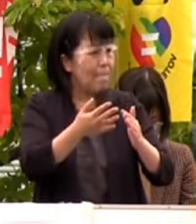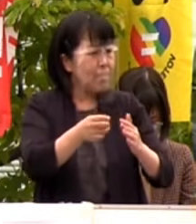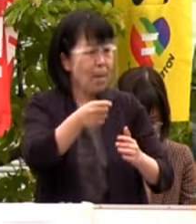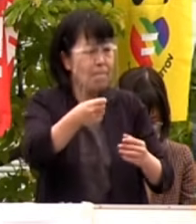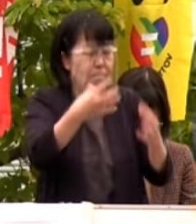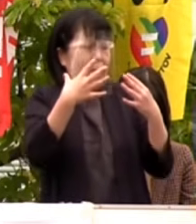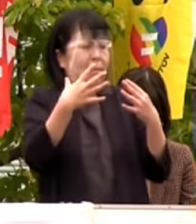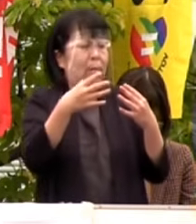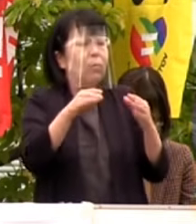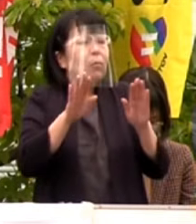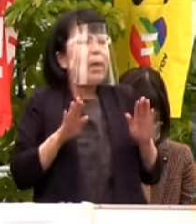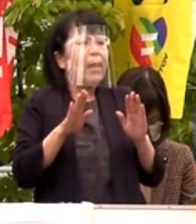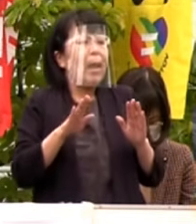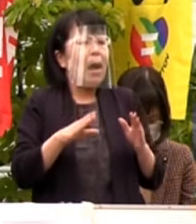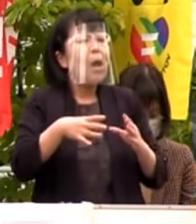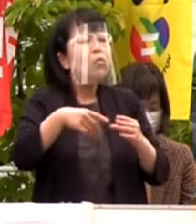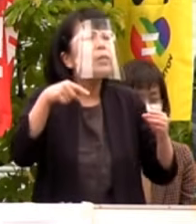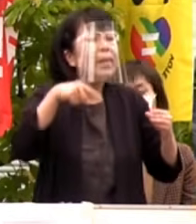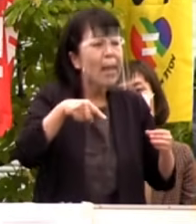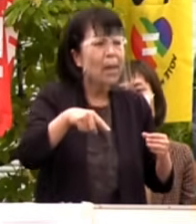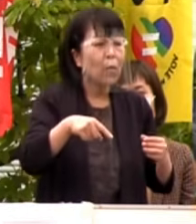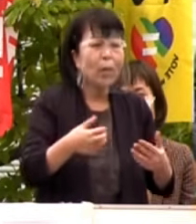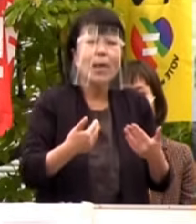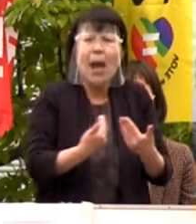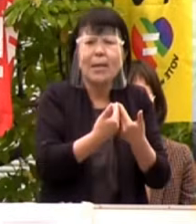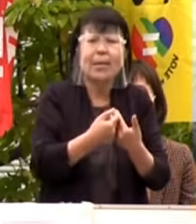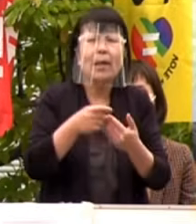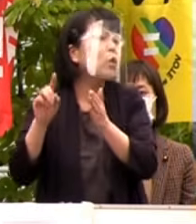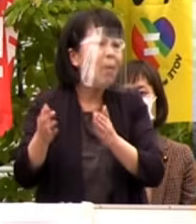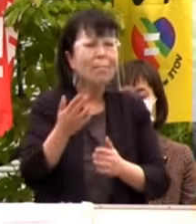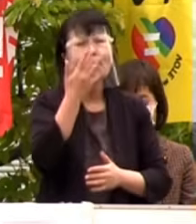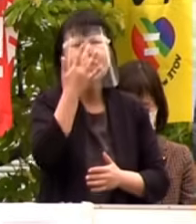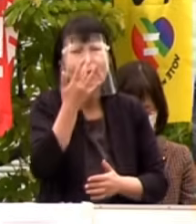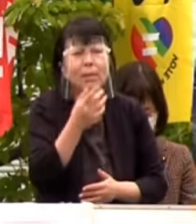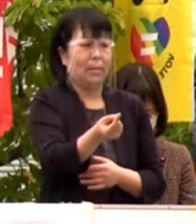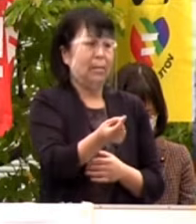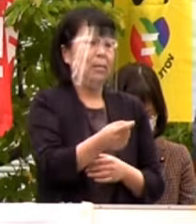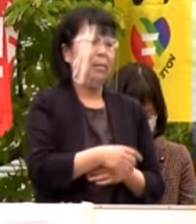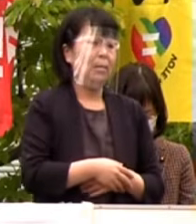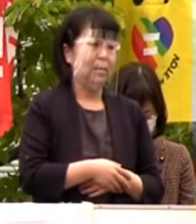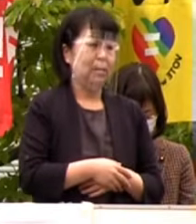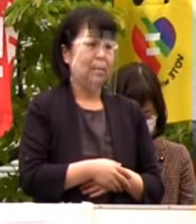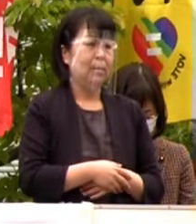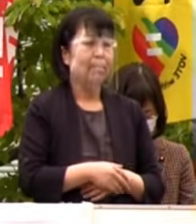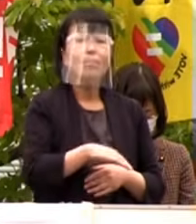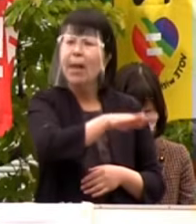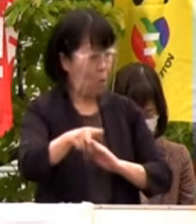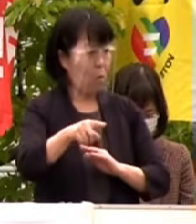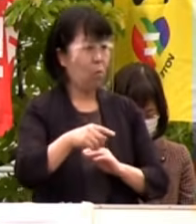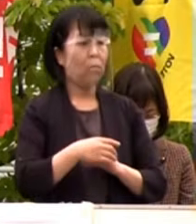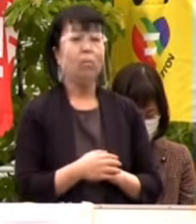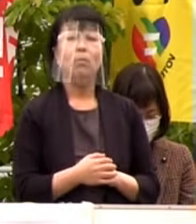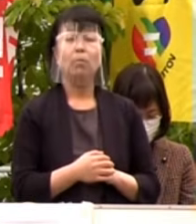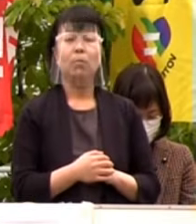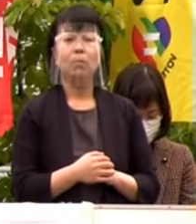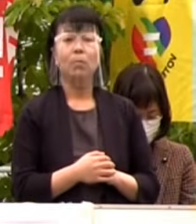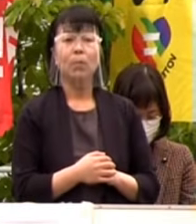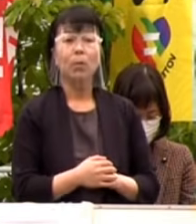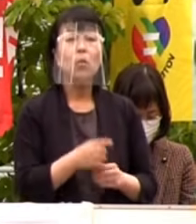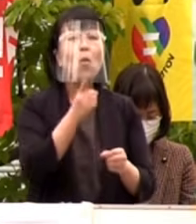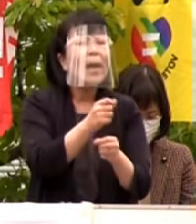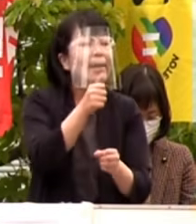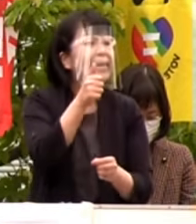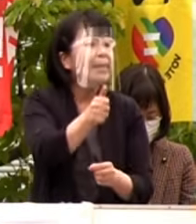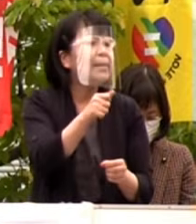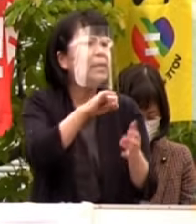を向けているのは恥ずかしい限りではないですか。皆さん、政治を変えましょう。核兵器禁止条約に参加